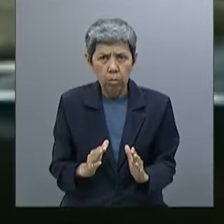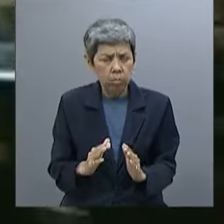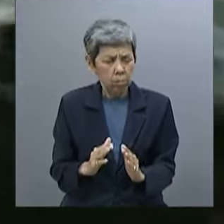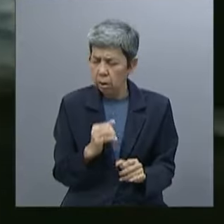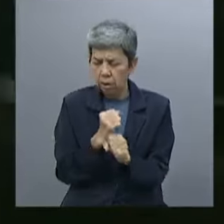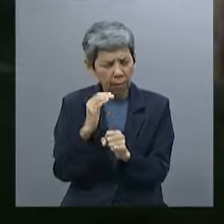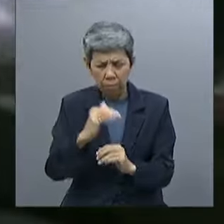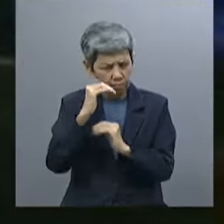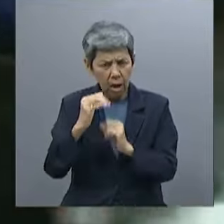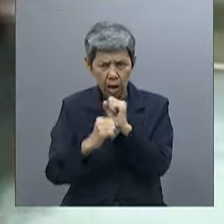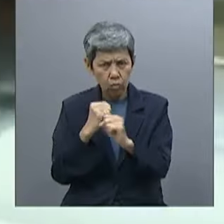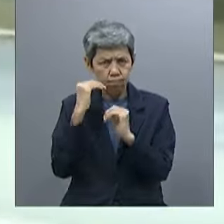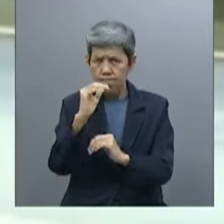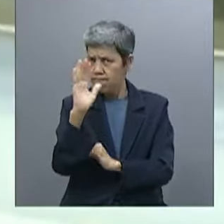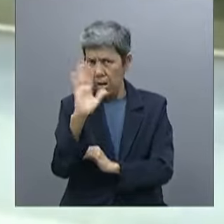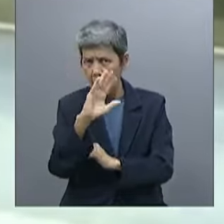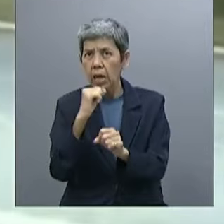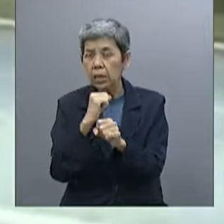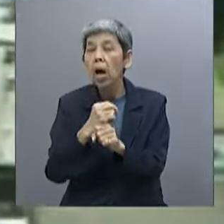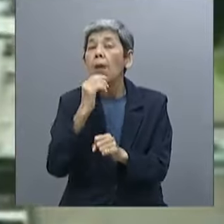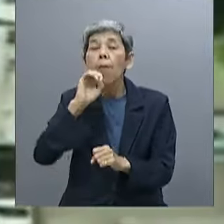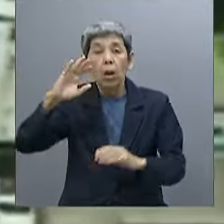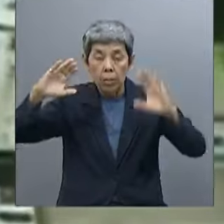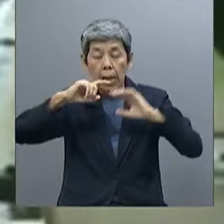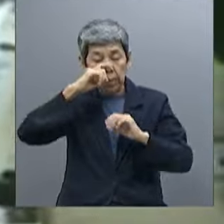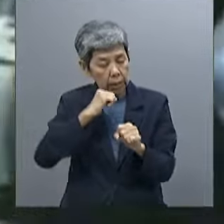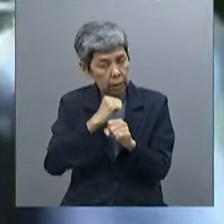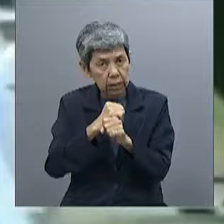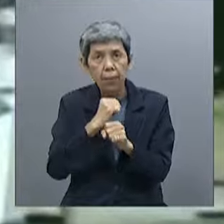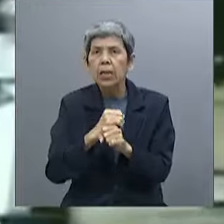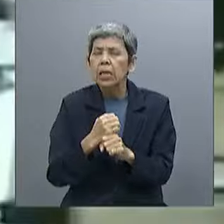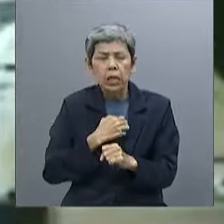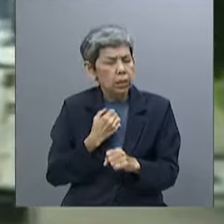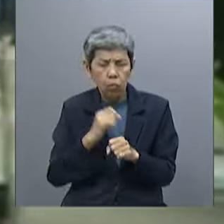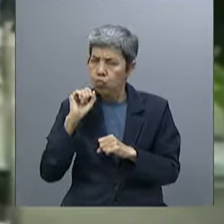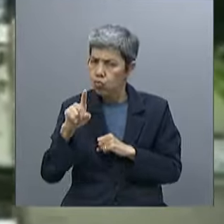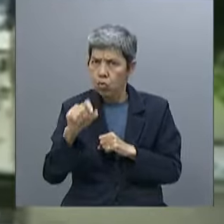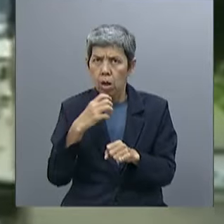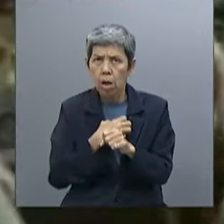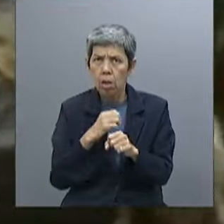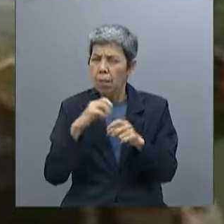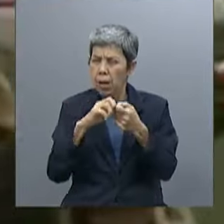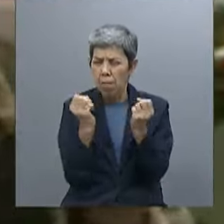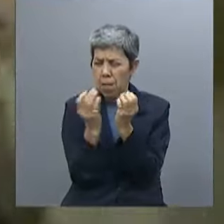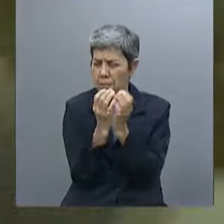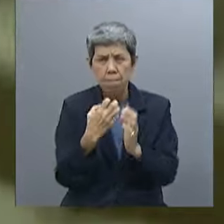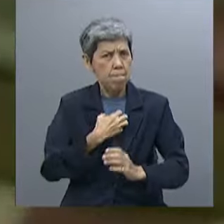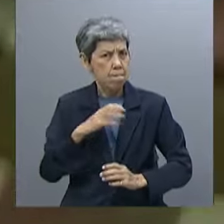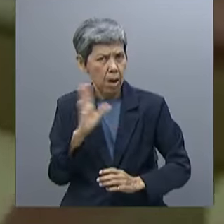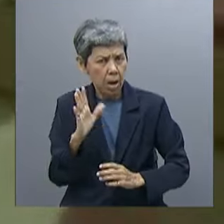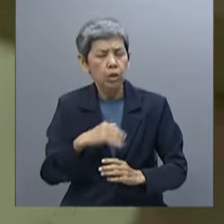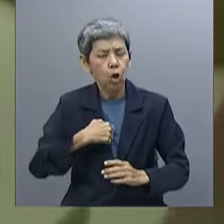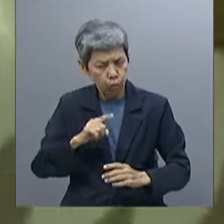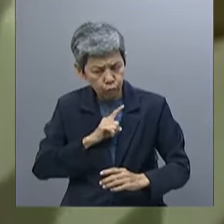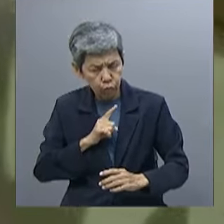ทำทารุณต่างๆเช่นกันและเรียกร้องไปยังรัฐบาลไทยให้กระทำการอย่างเร่งด่วนเพื่อไม่ให้เกิดความล่าช้าของการรับผิดชอบ